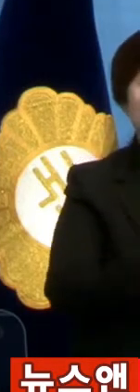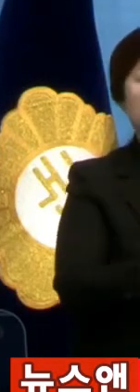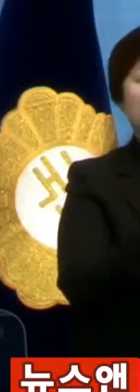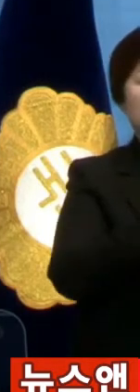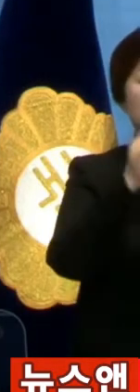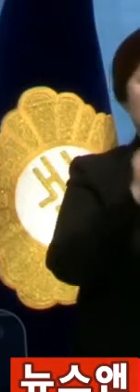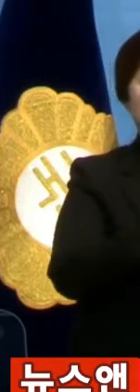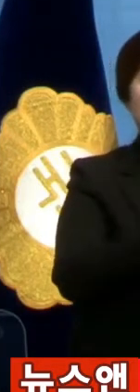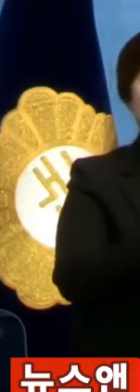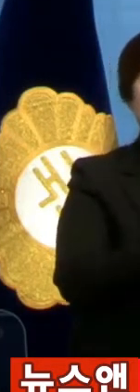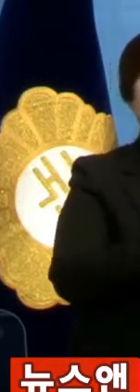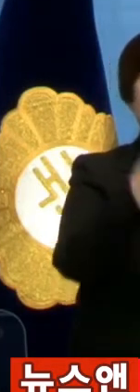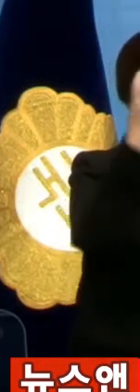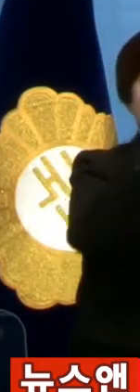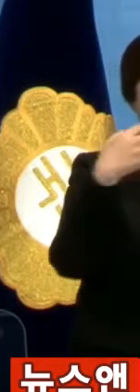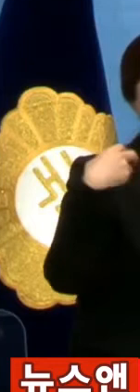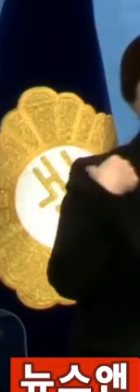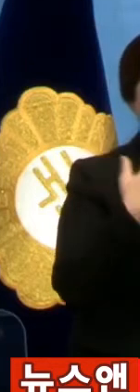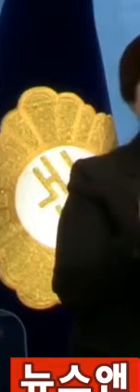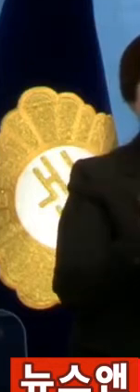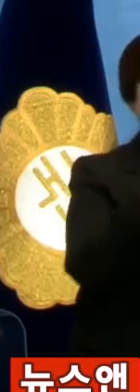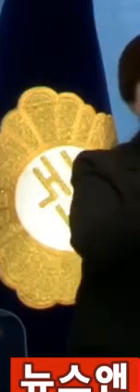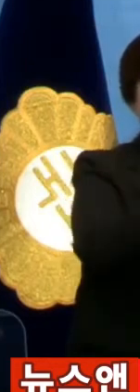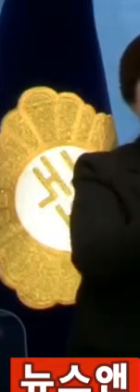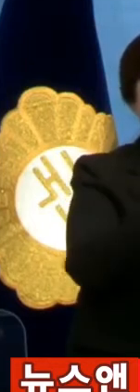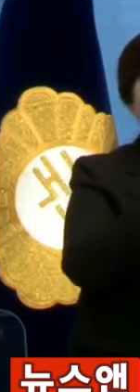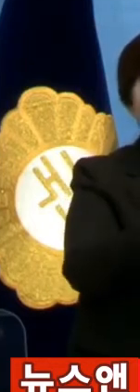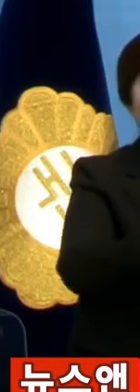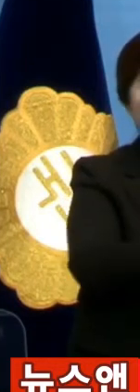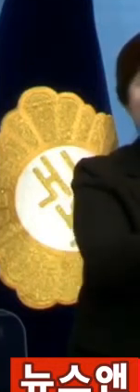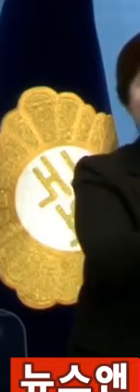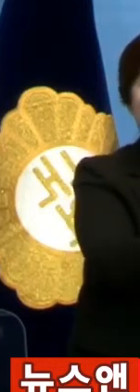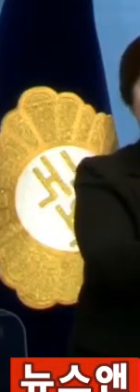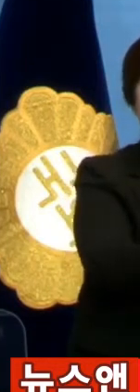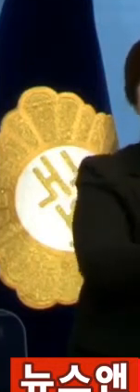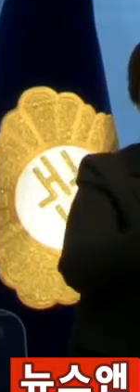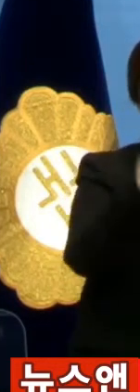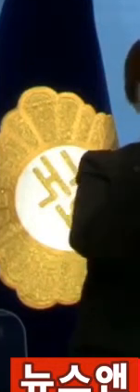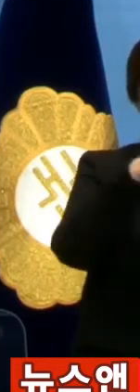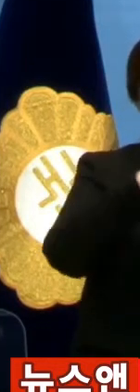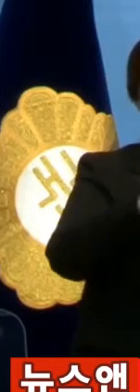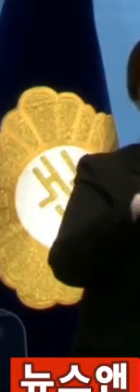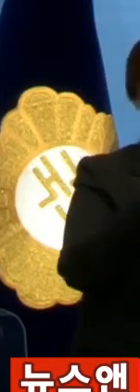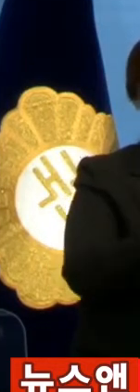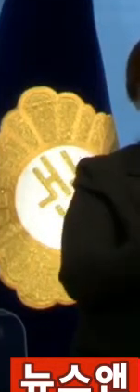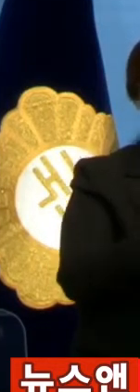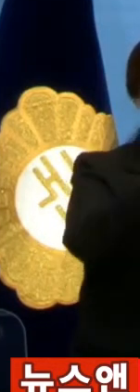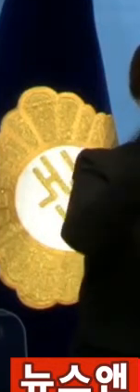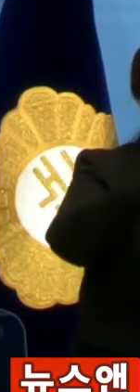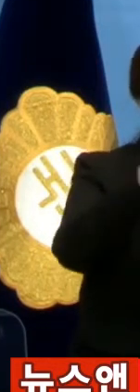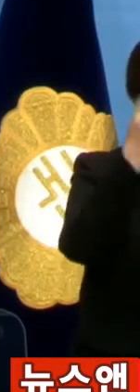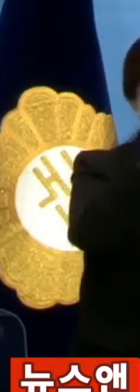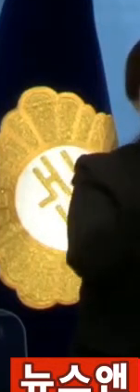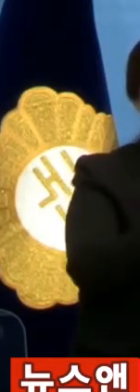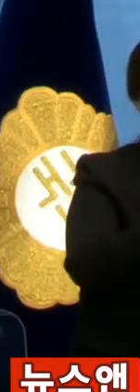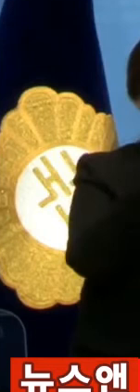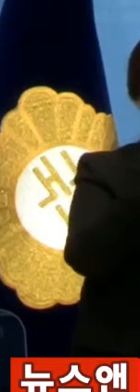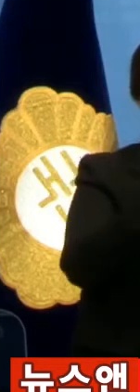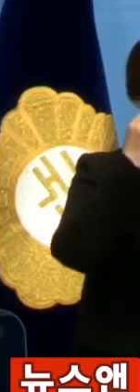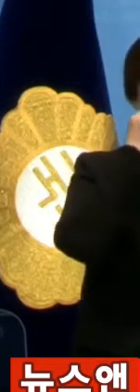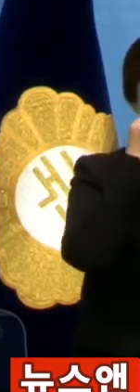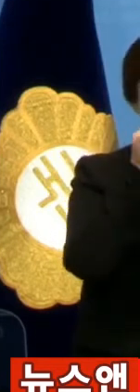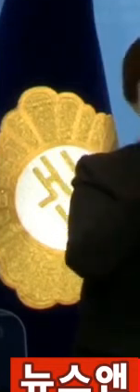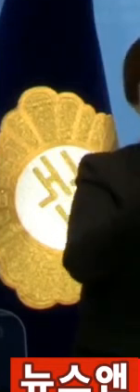검찰 정치에 판을 깔아주고 있습니다. 검찰 조직의 정치적 이해관계에 따라 선별적으로 이루어지는 수사와 기소는